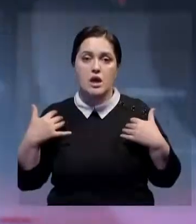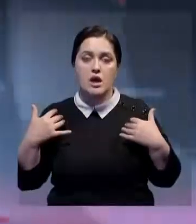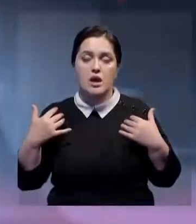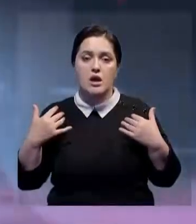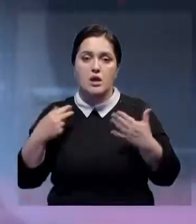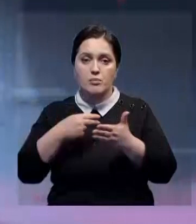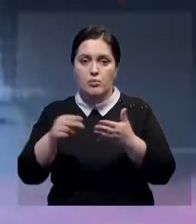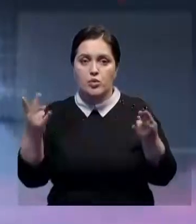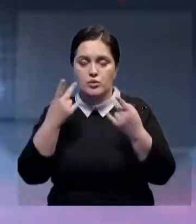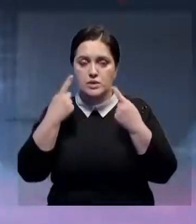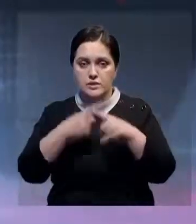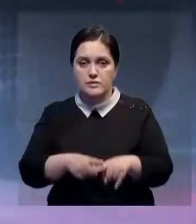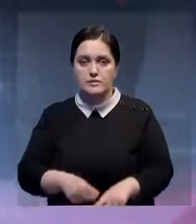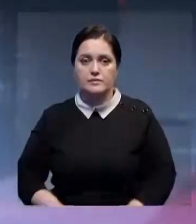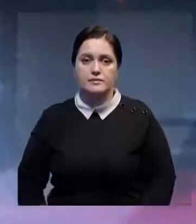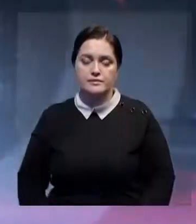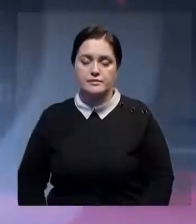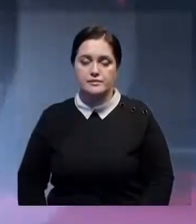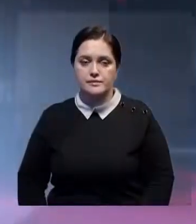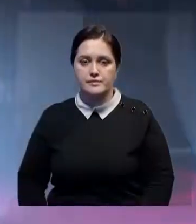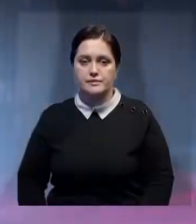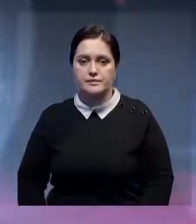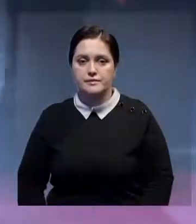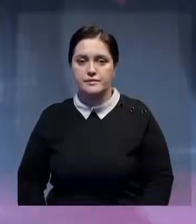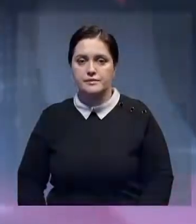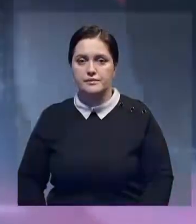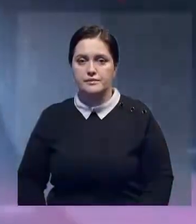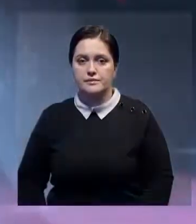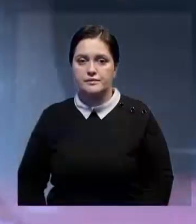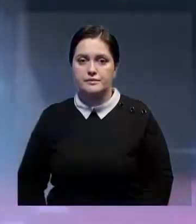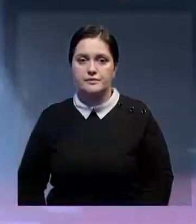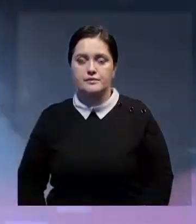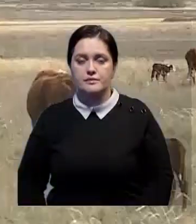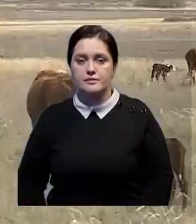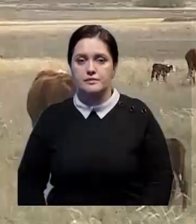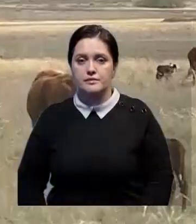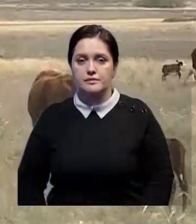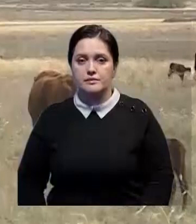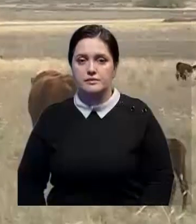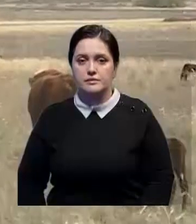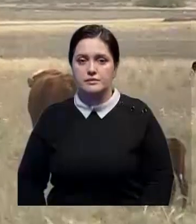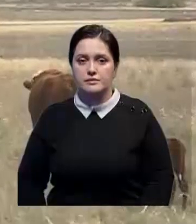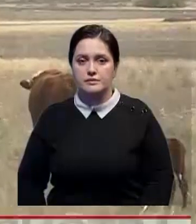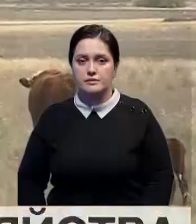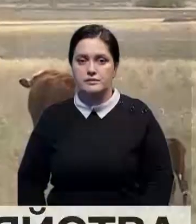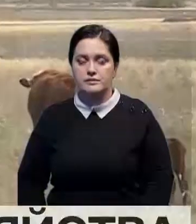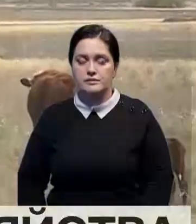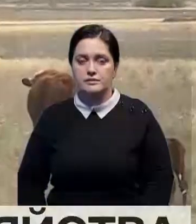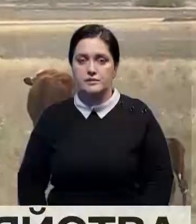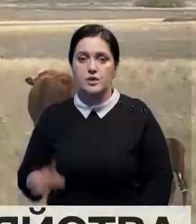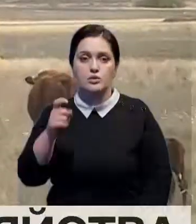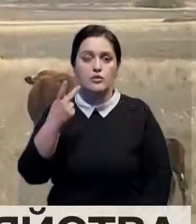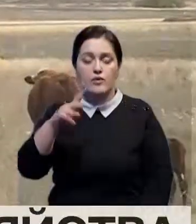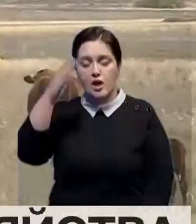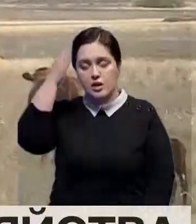и приобрести необходимую технику. Продолжит наш корреспондент Наталья Салькова. Первые 120